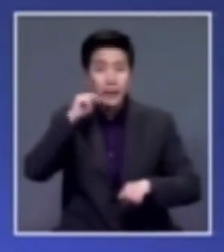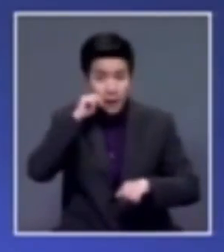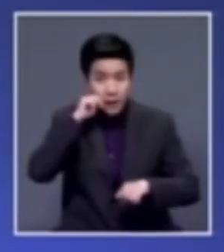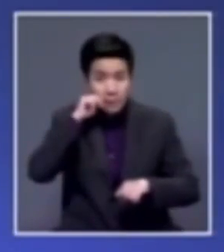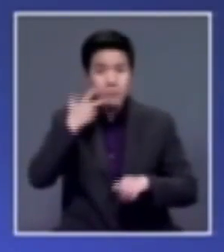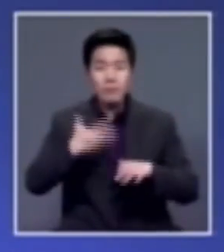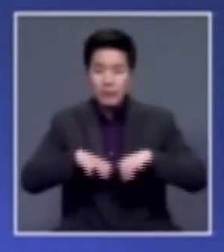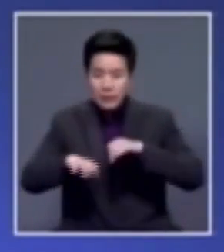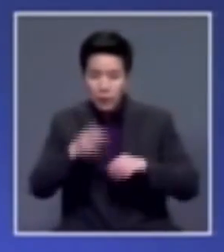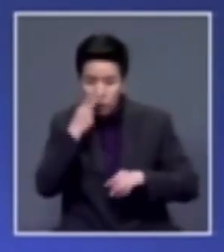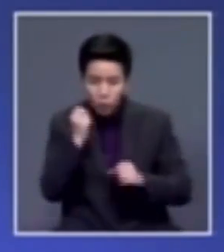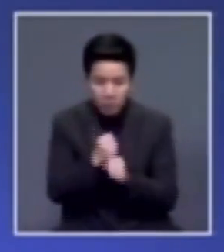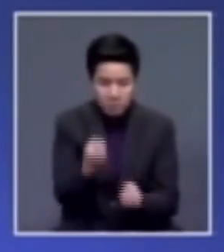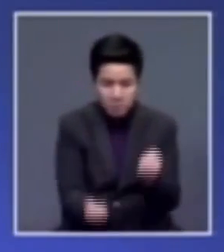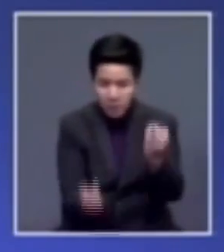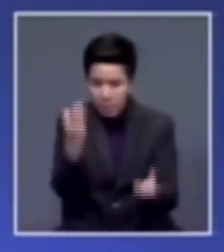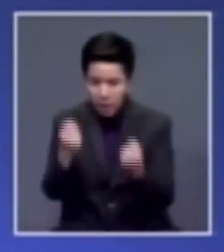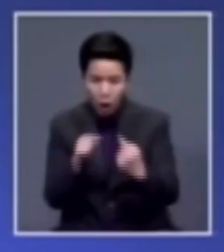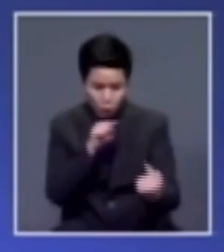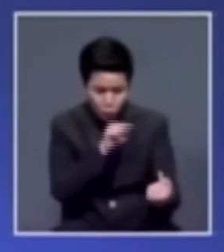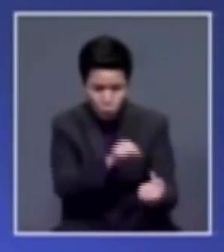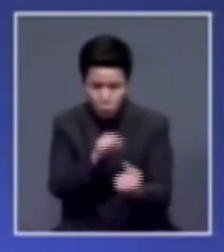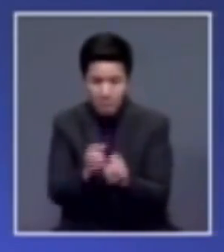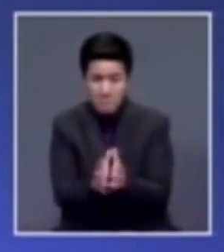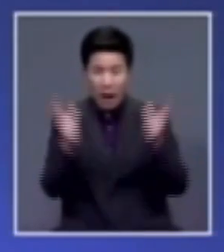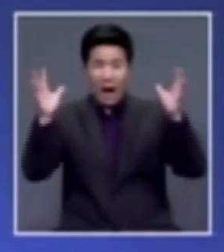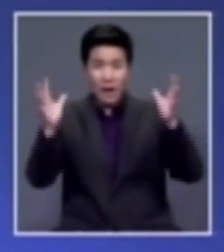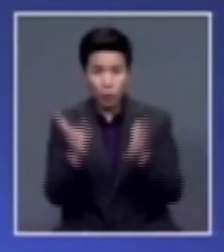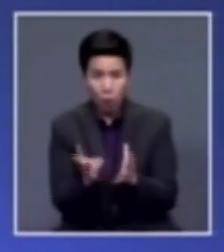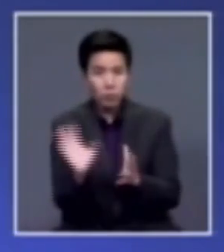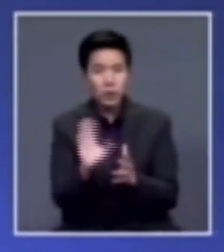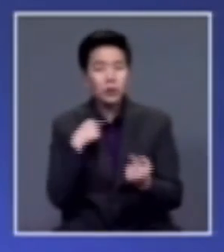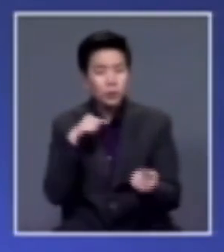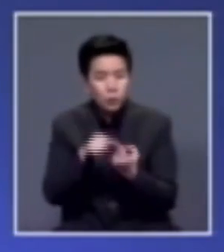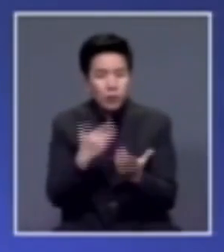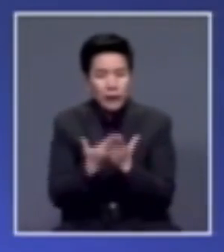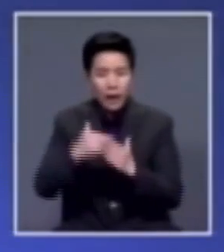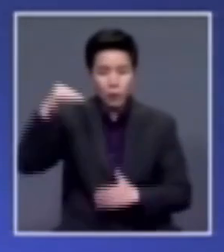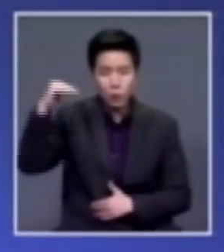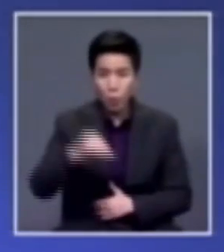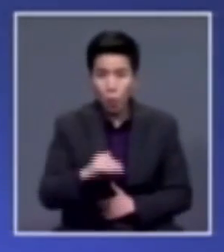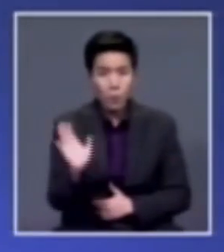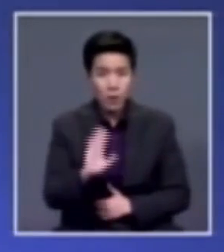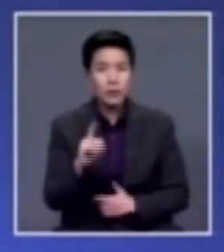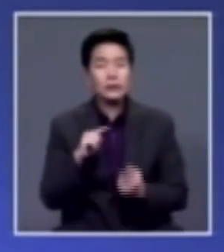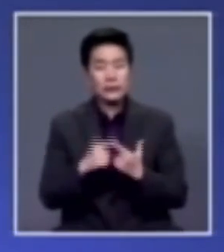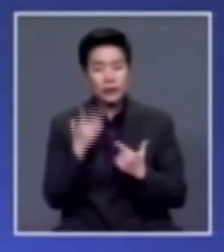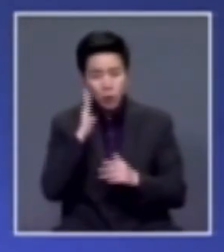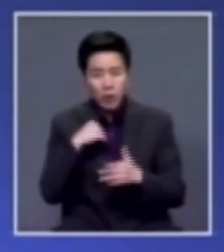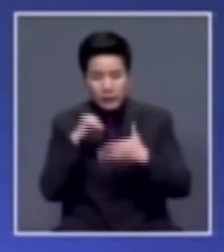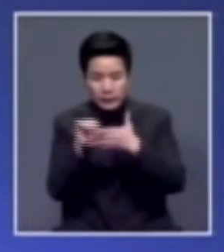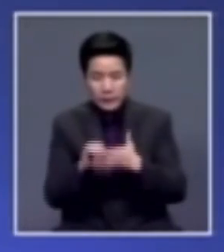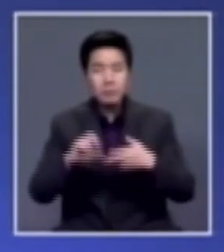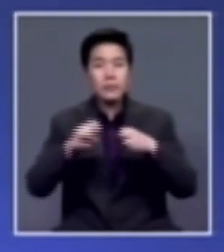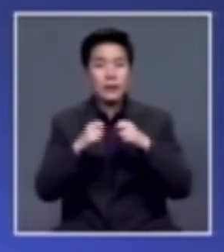ำและดูแลปริมาณการผลิตให้เหมาะสมกับตลาดนะครับไม่มากเกินไปไม่น้อยเกินไปเพื่อราคาจะได้ไม่ตกทำให้เราต้องมาตามแก้ปัญหาภ